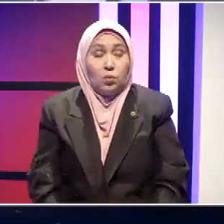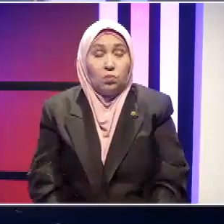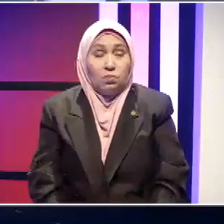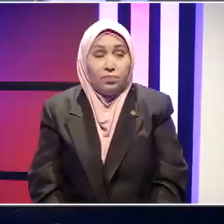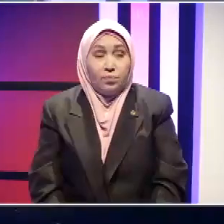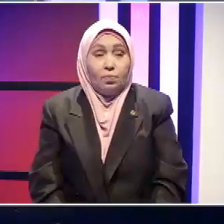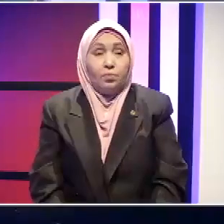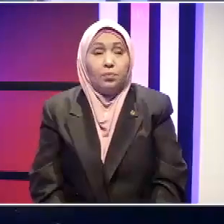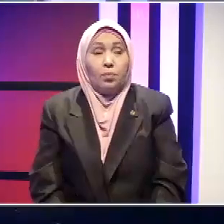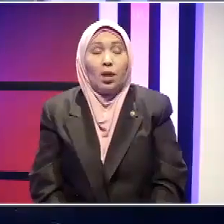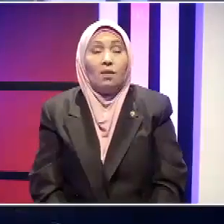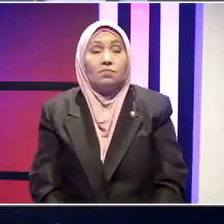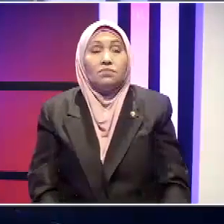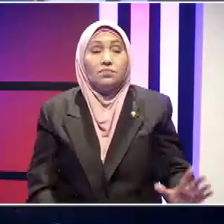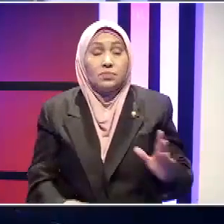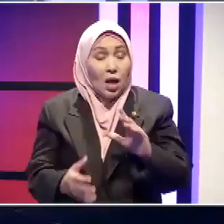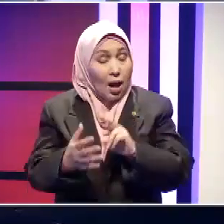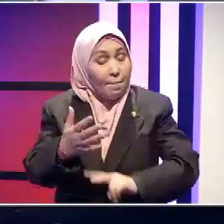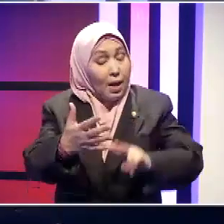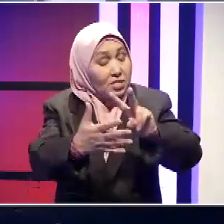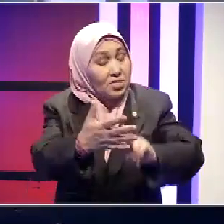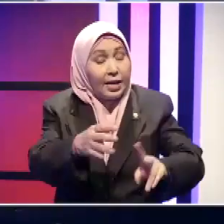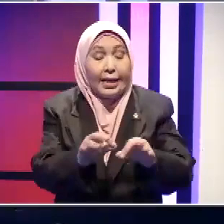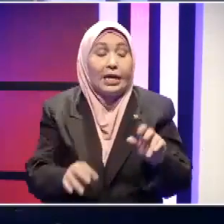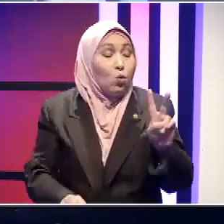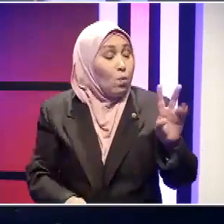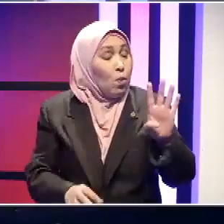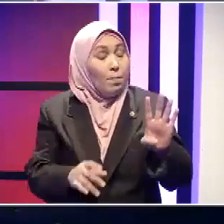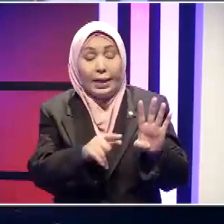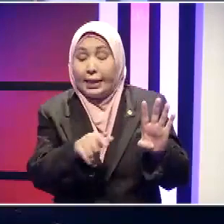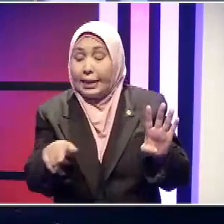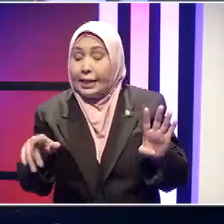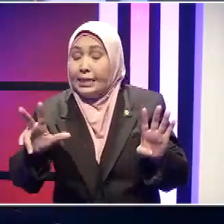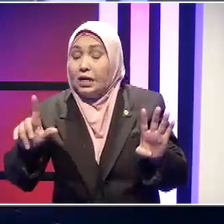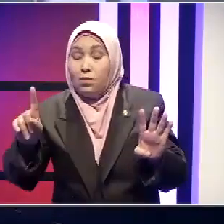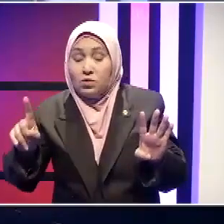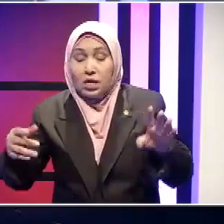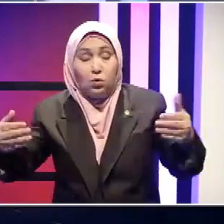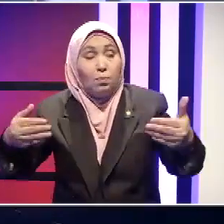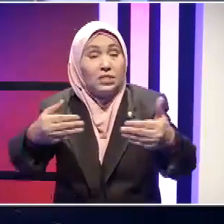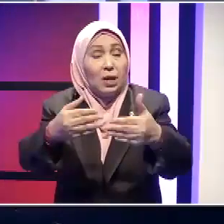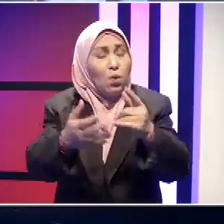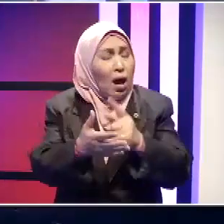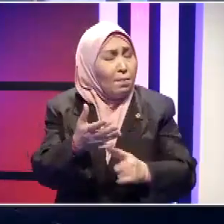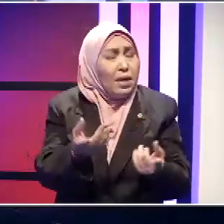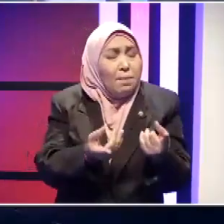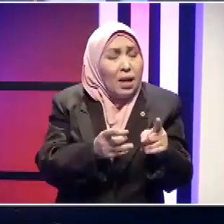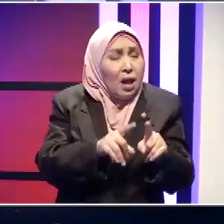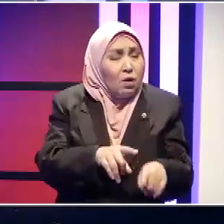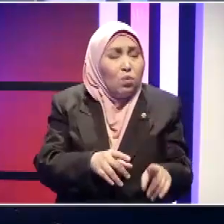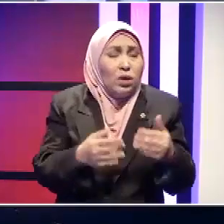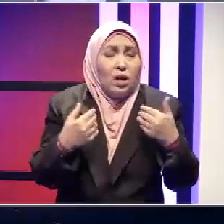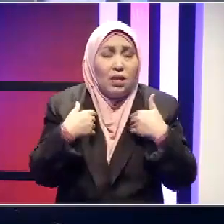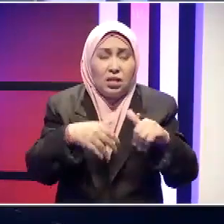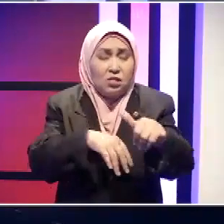laiyli kalau masih kita bacaan ayat yang ke-24 hingga ayat yang ke-31 menyambung Shade apakah yang berlaku yang